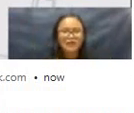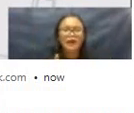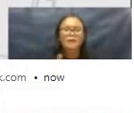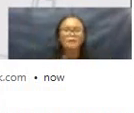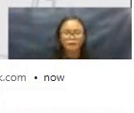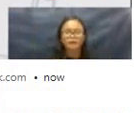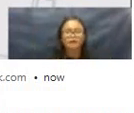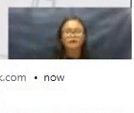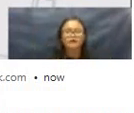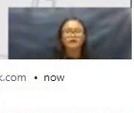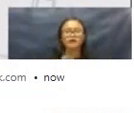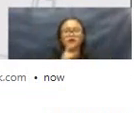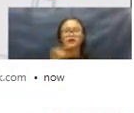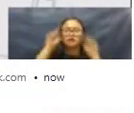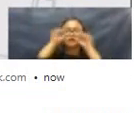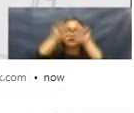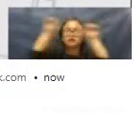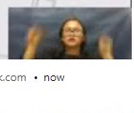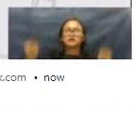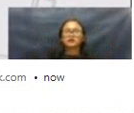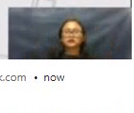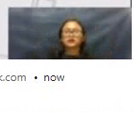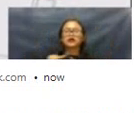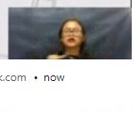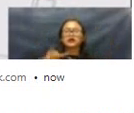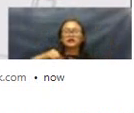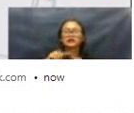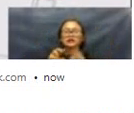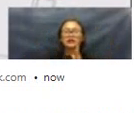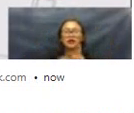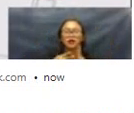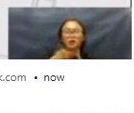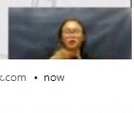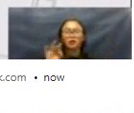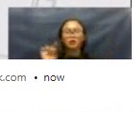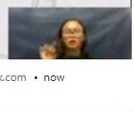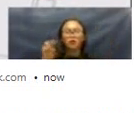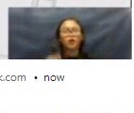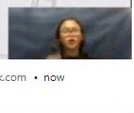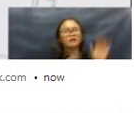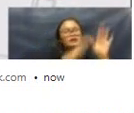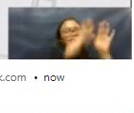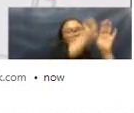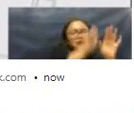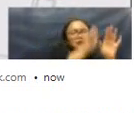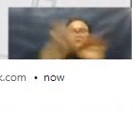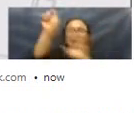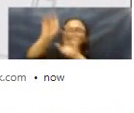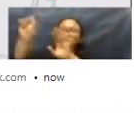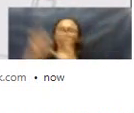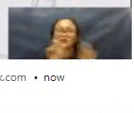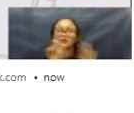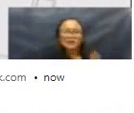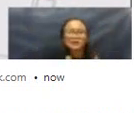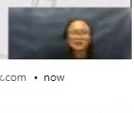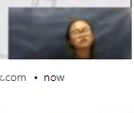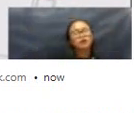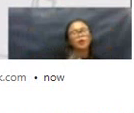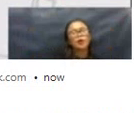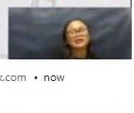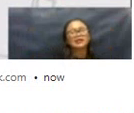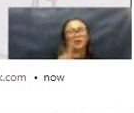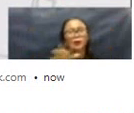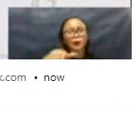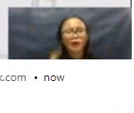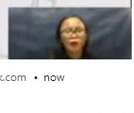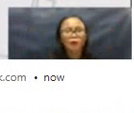di misalnya di Jambon dan kemudian ditayangkan selama satu semester atau satu tahun ajaran. Bisa juga